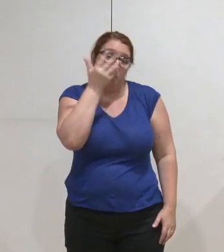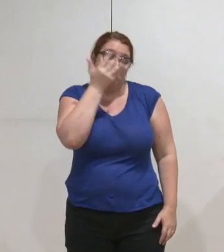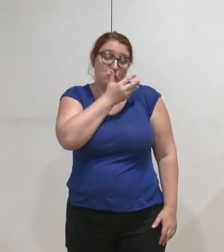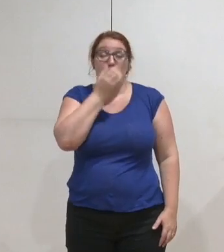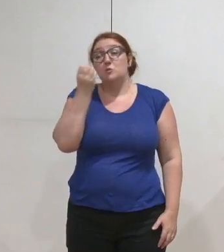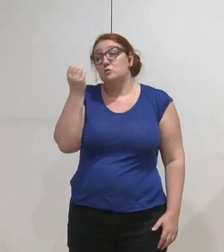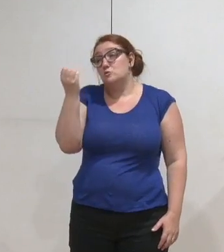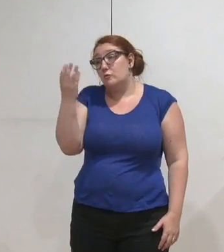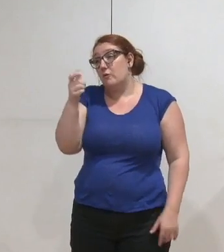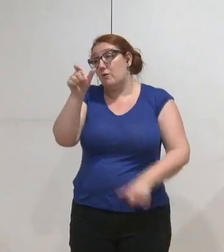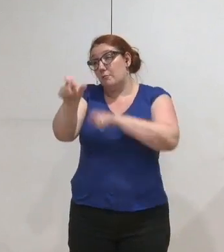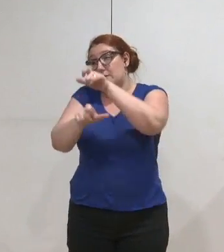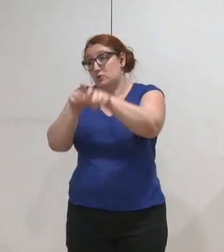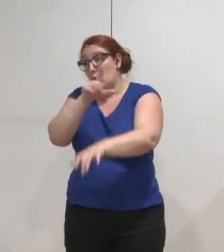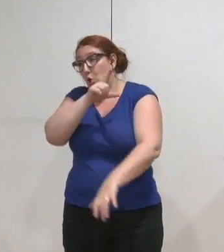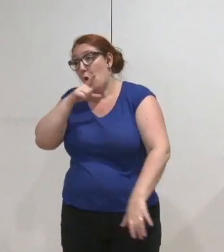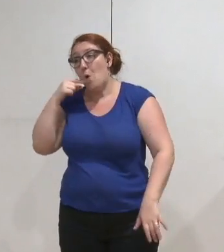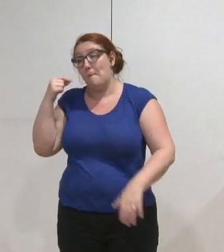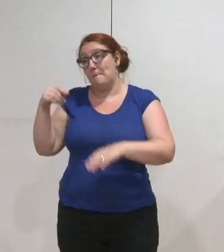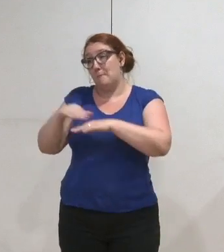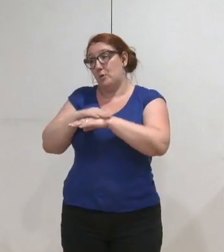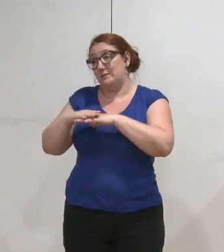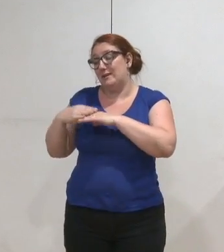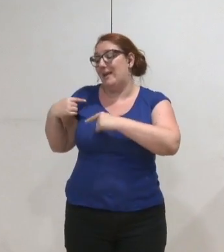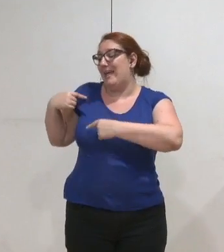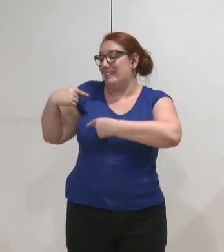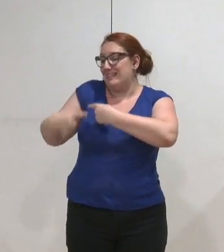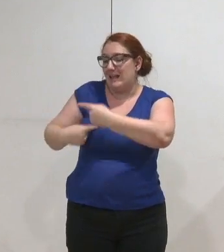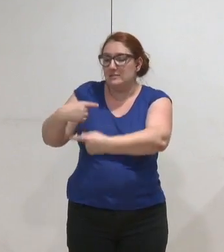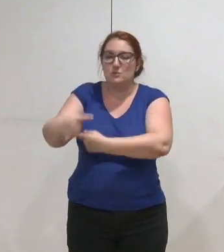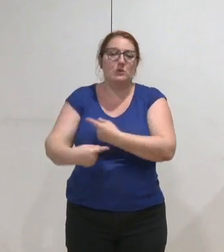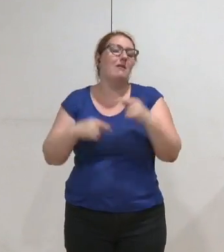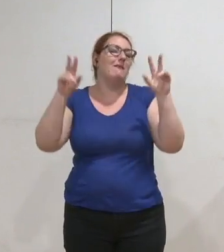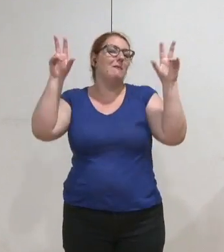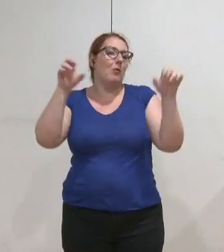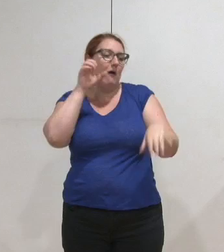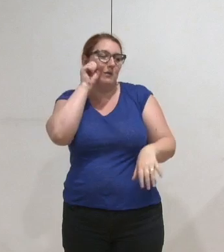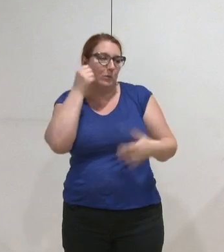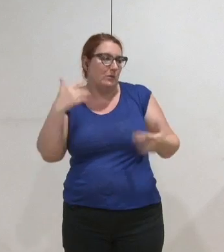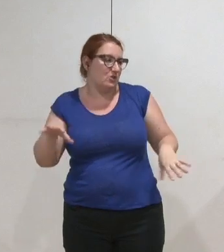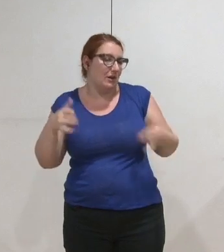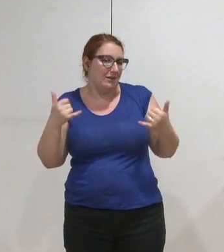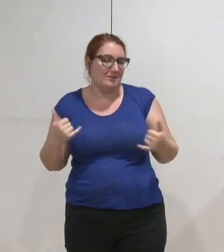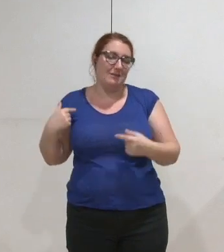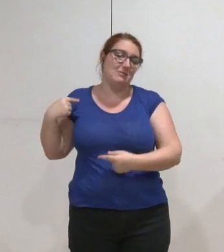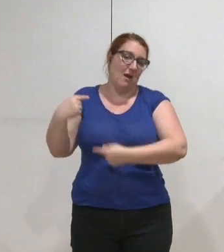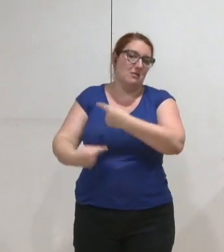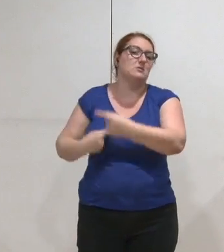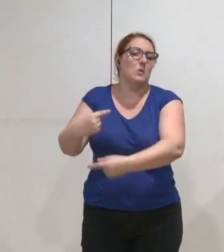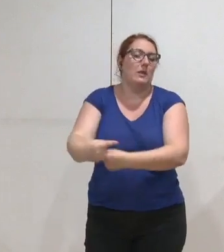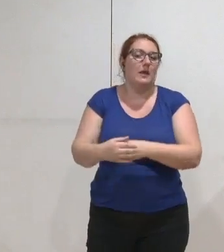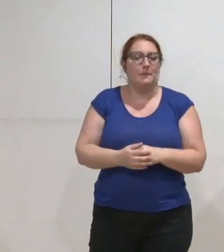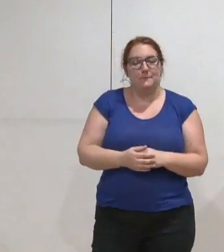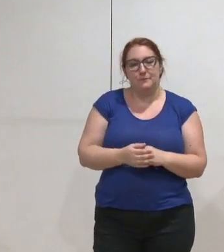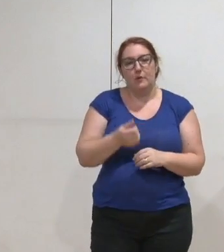politiques tient traditionnel pour reprendre une formule qu'on a déjà entendu il y a une de votre part